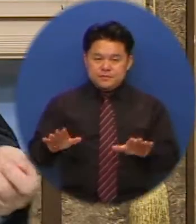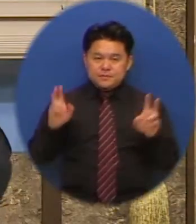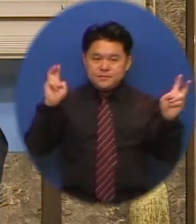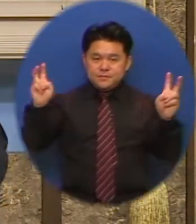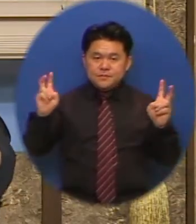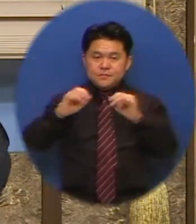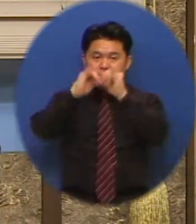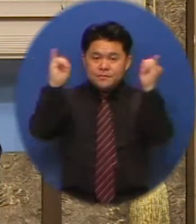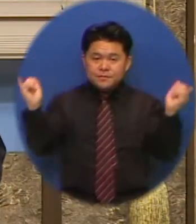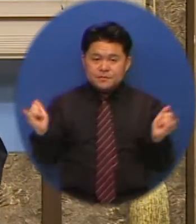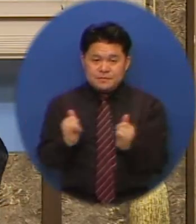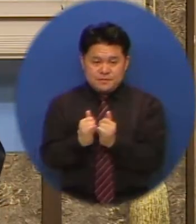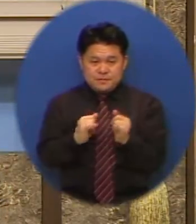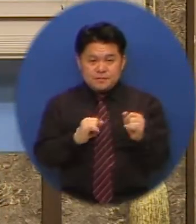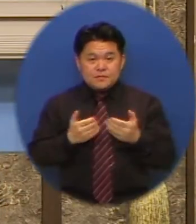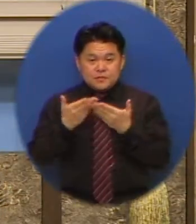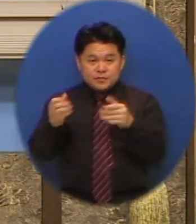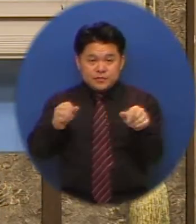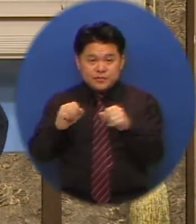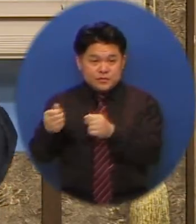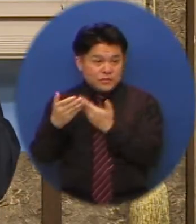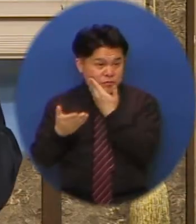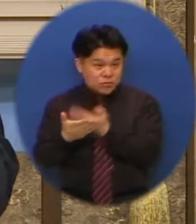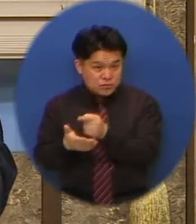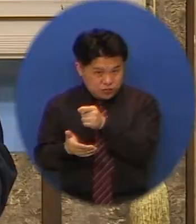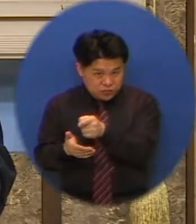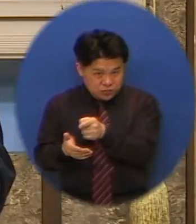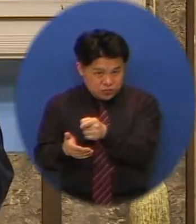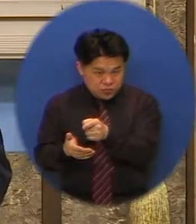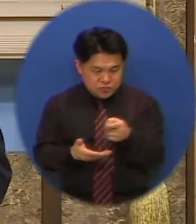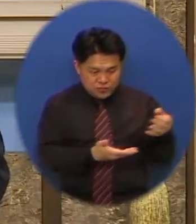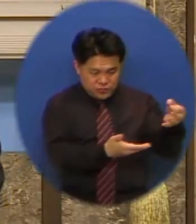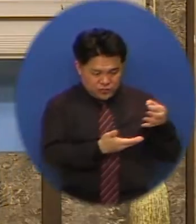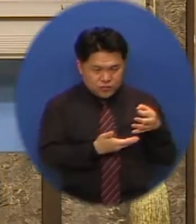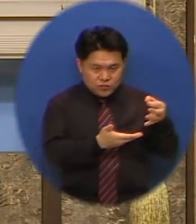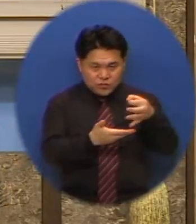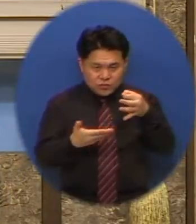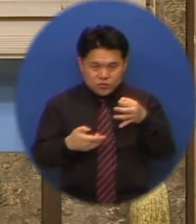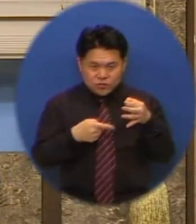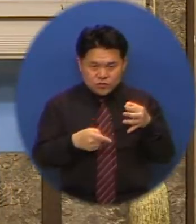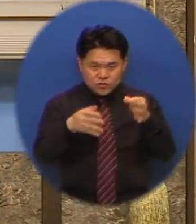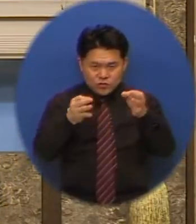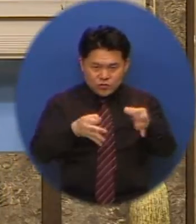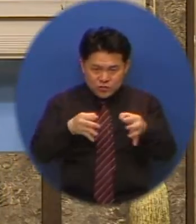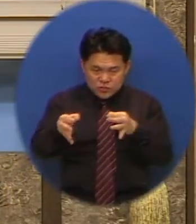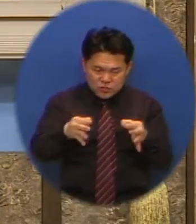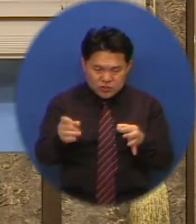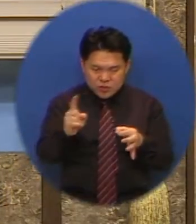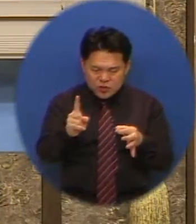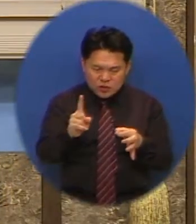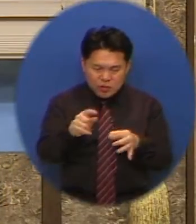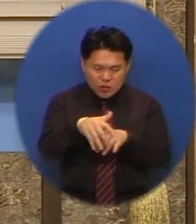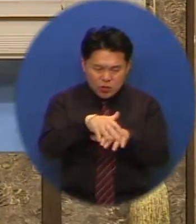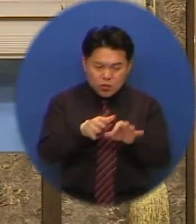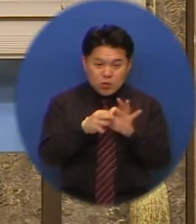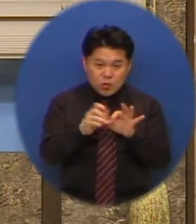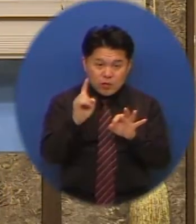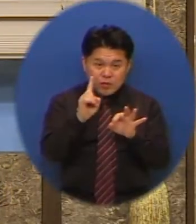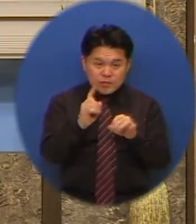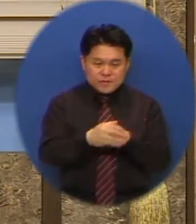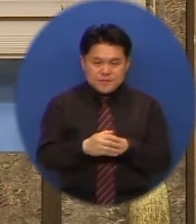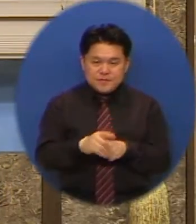CSR 활동이 굉장히 중요하지 않습니까? 예. 예. 그런 자금이 들어와가지고 이런 금융시장 무슨 매개체를 통해서 그